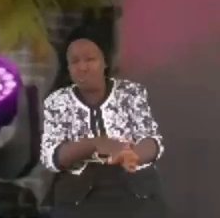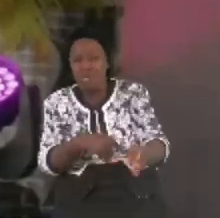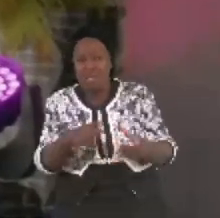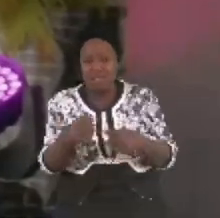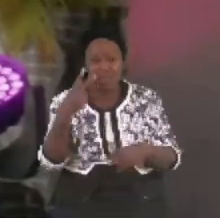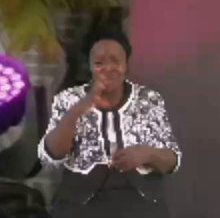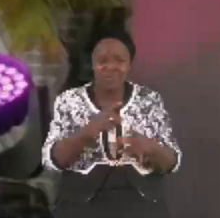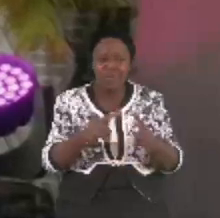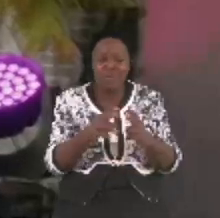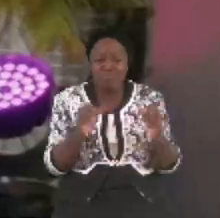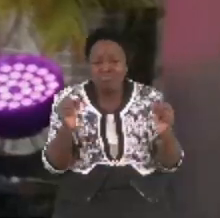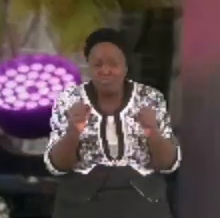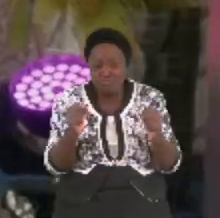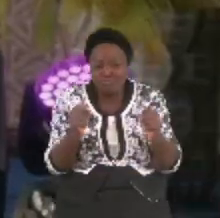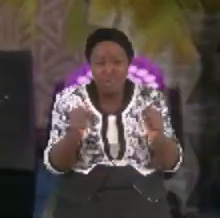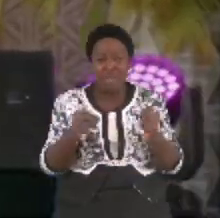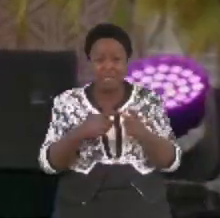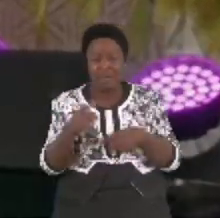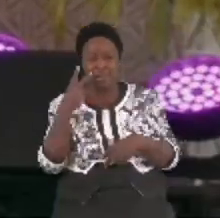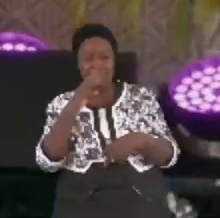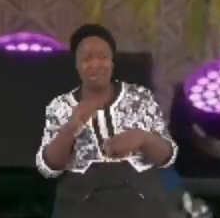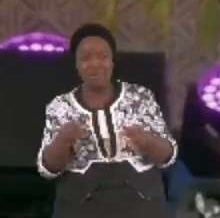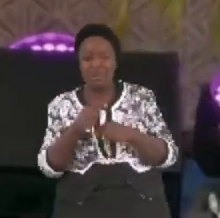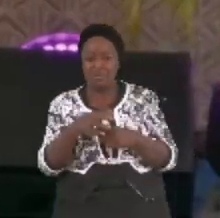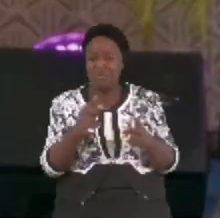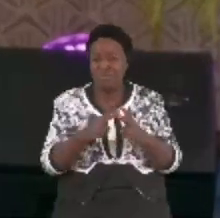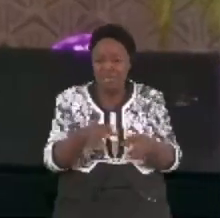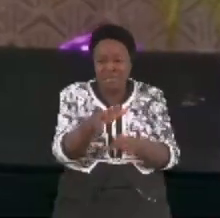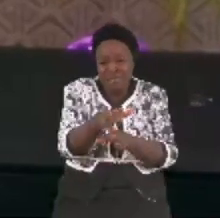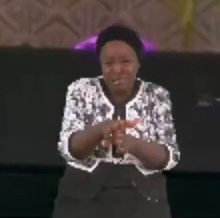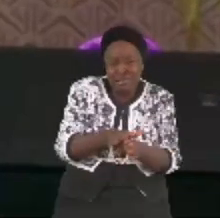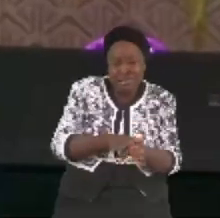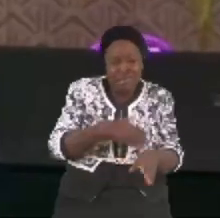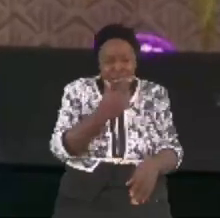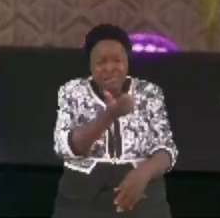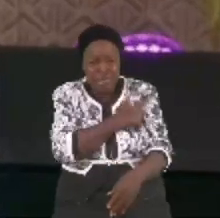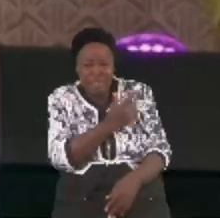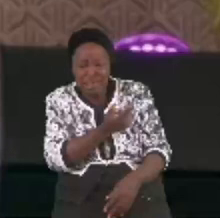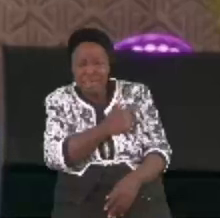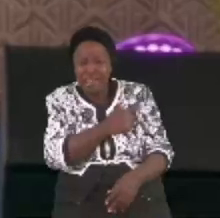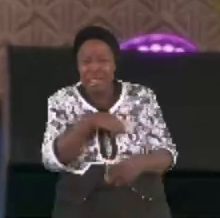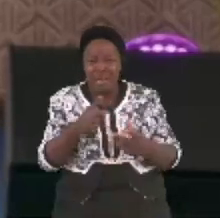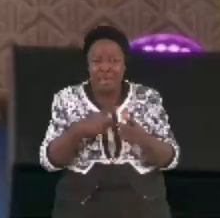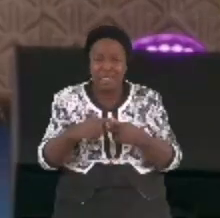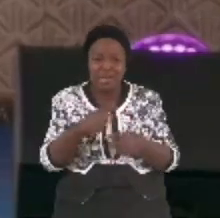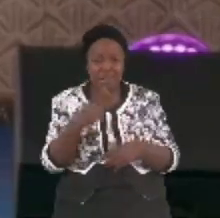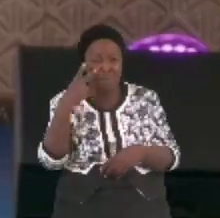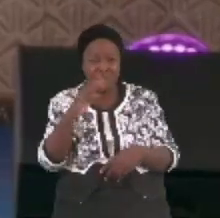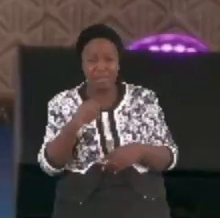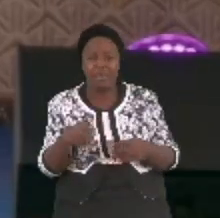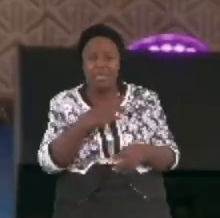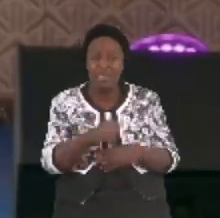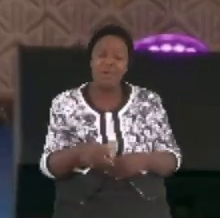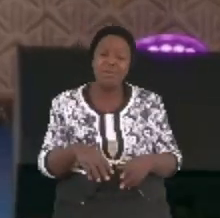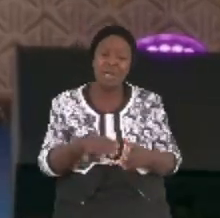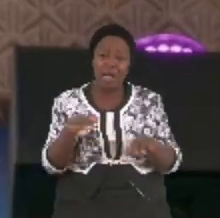réticents. Ils étaient froids, tièdes. Il les a vus qu'ils étaient léthargiques. Il les a vus